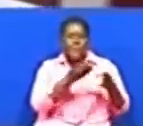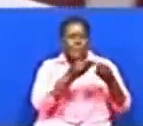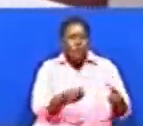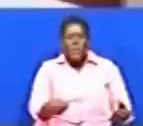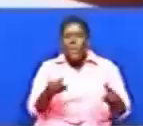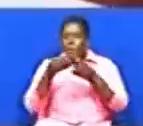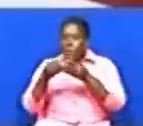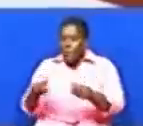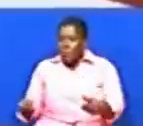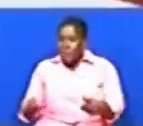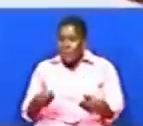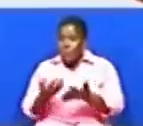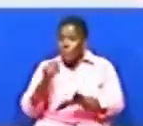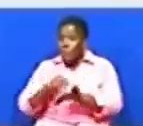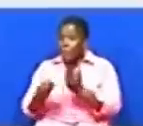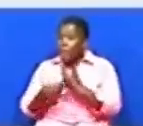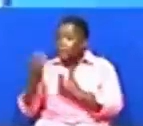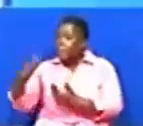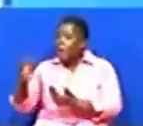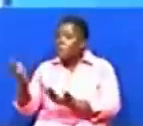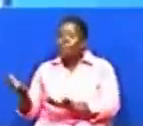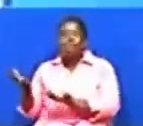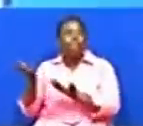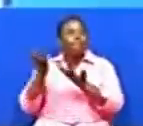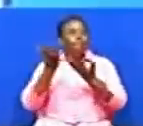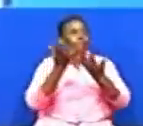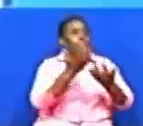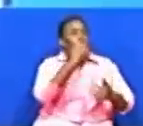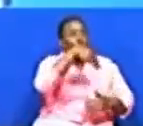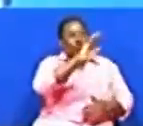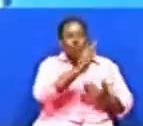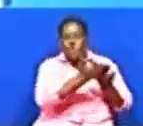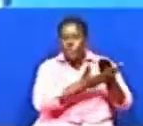pale watafiti wanapopeleka sampuli kupimwa nje ya nchi.